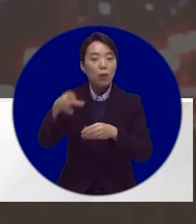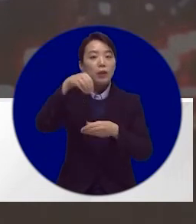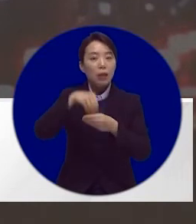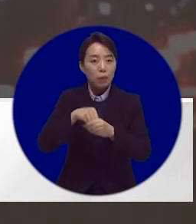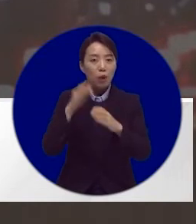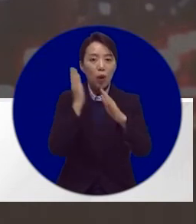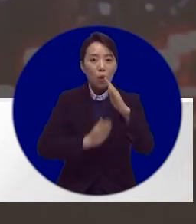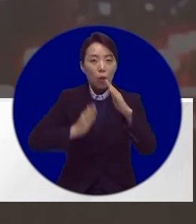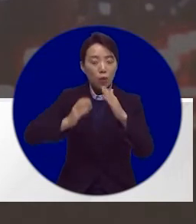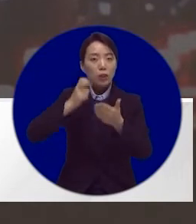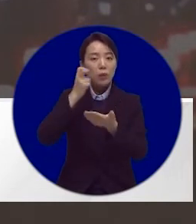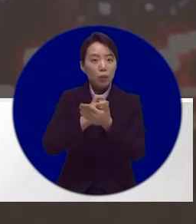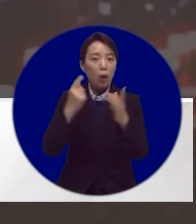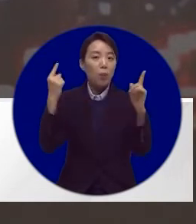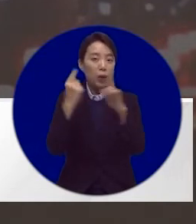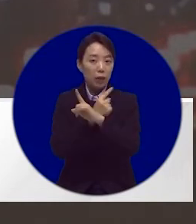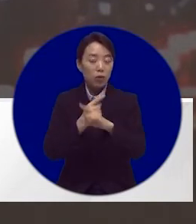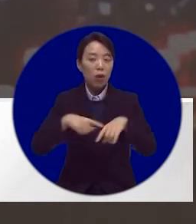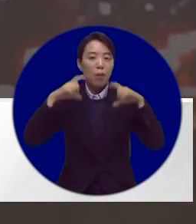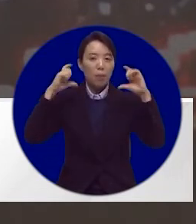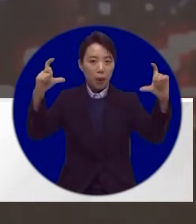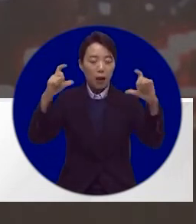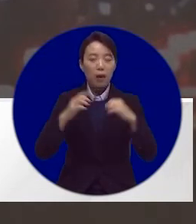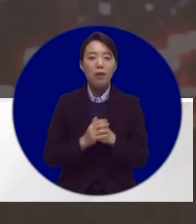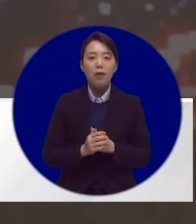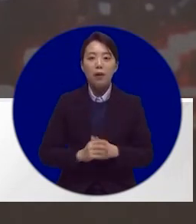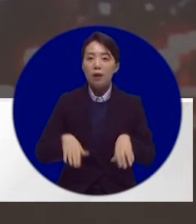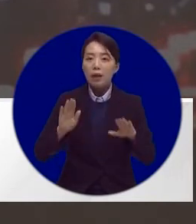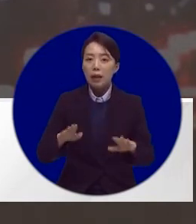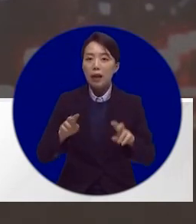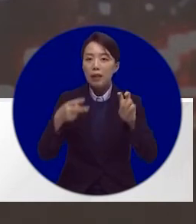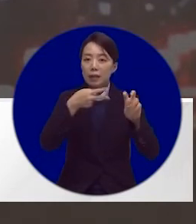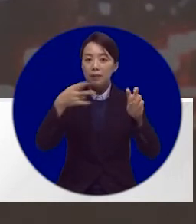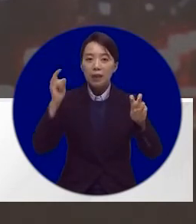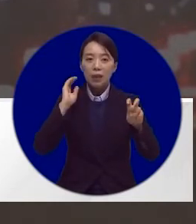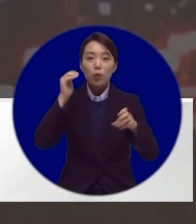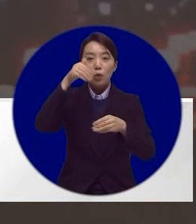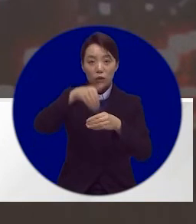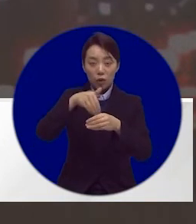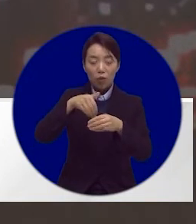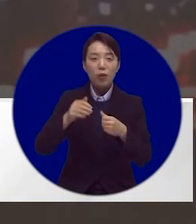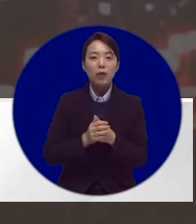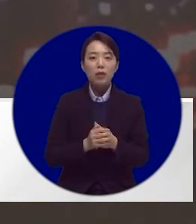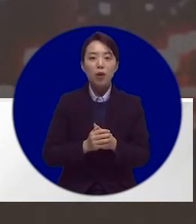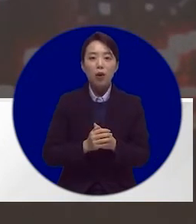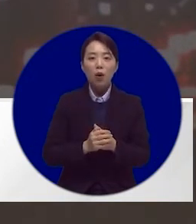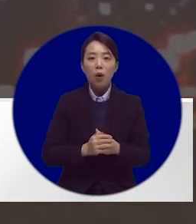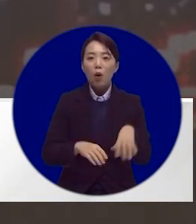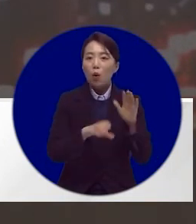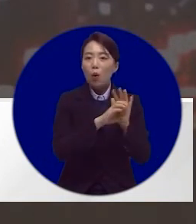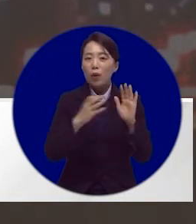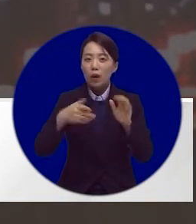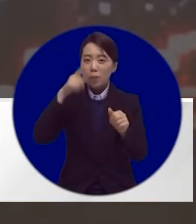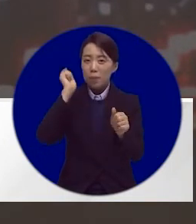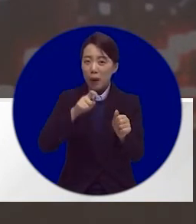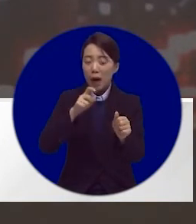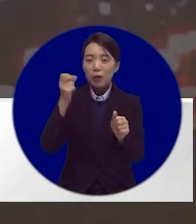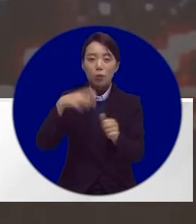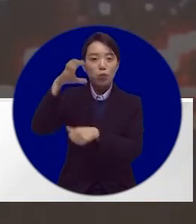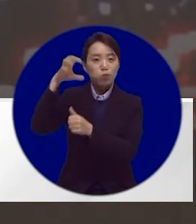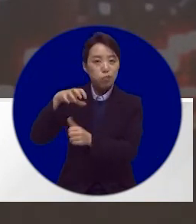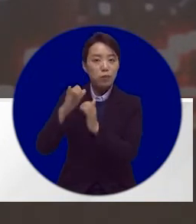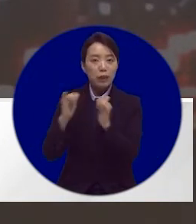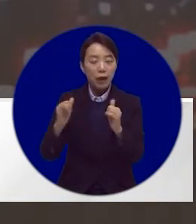담은 공직선거법 일부 개정 법률이 공포됐습니다. 이에 따라 제20대 대통령 선거에서 코로나19로